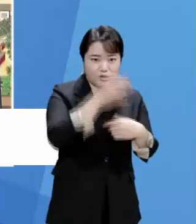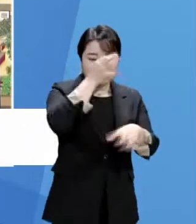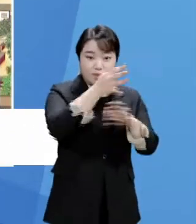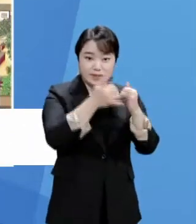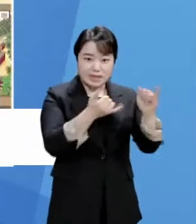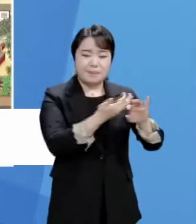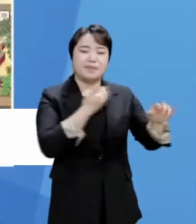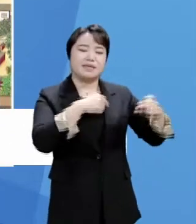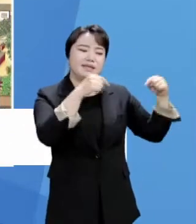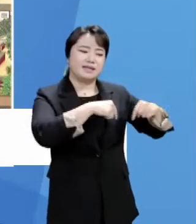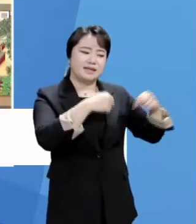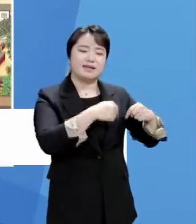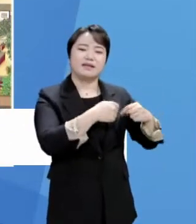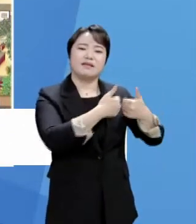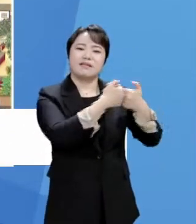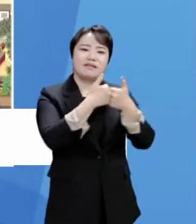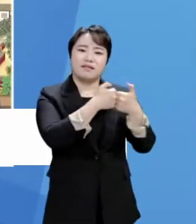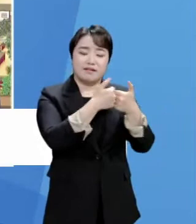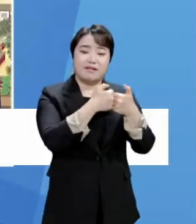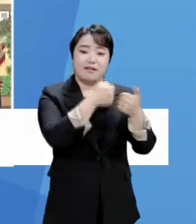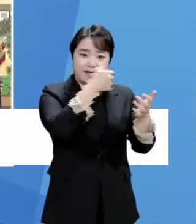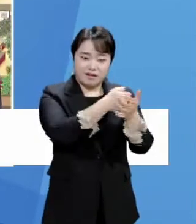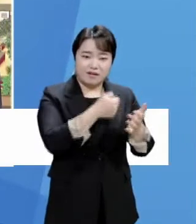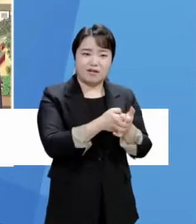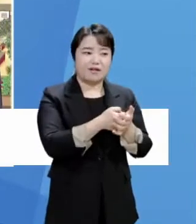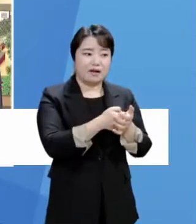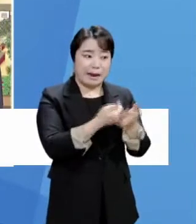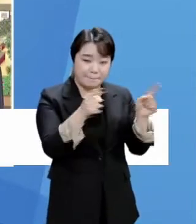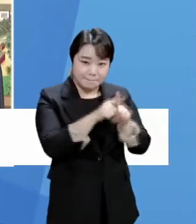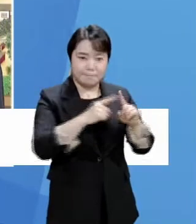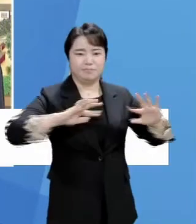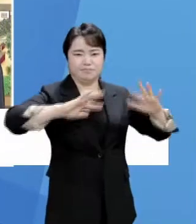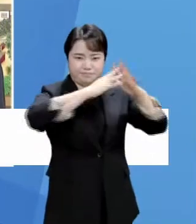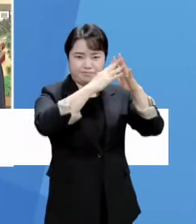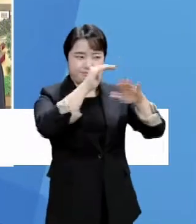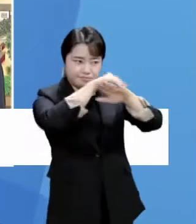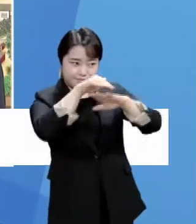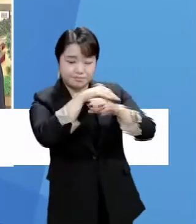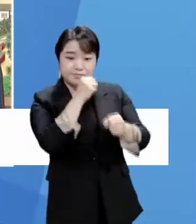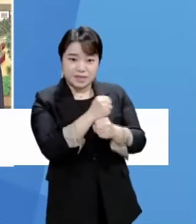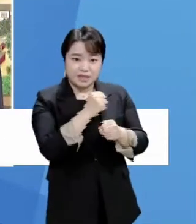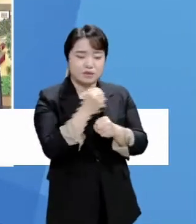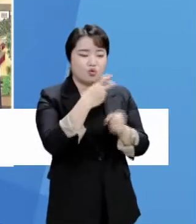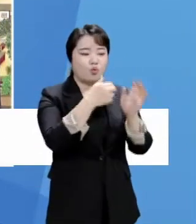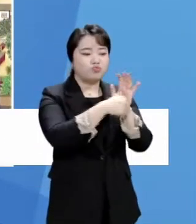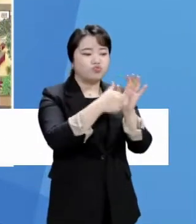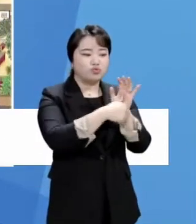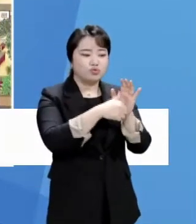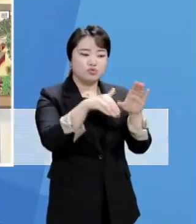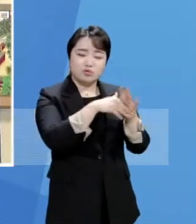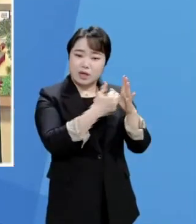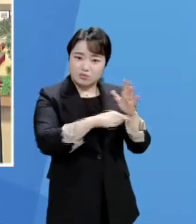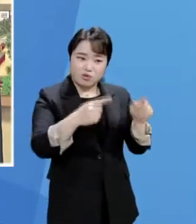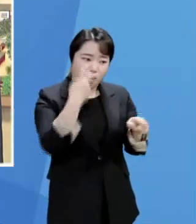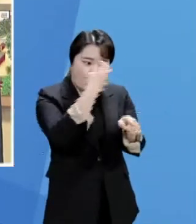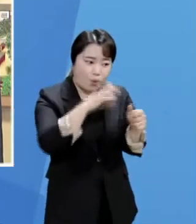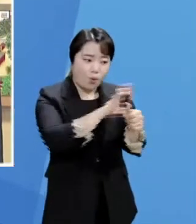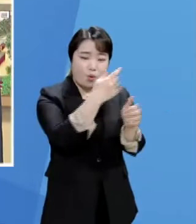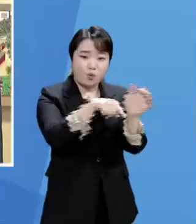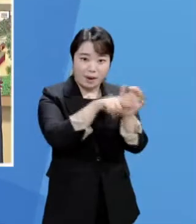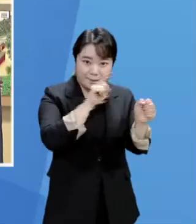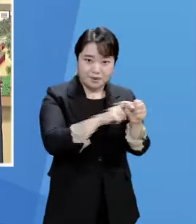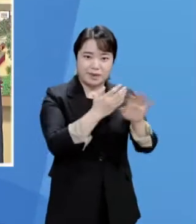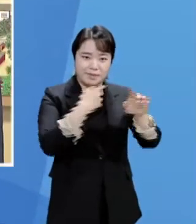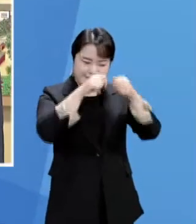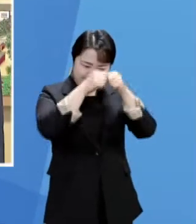전문가들과 사전에 상의해가면서 건축 설계를 하도록 그렇게 하고 또 문화재 보존에 대해서도 철저하게